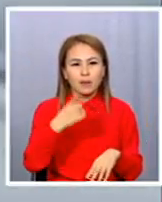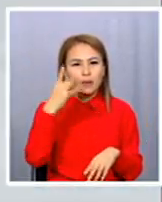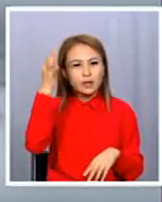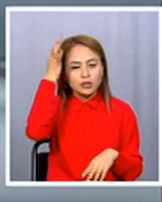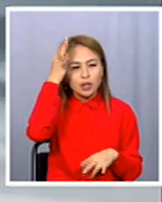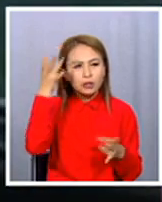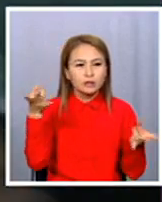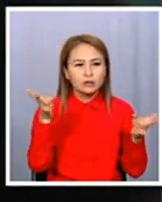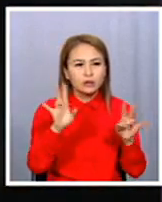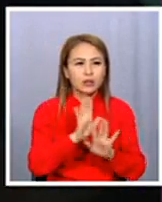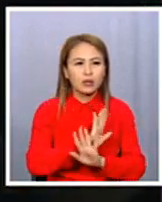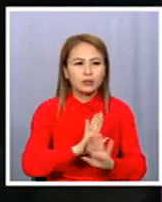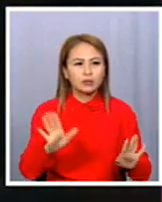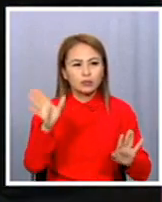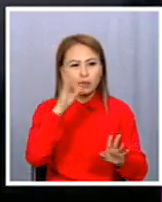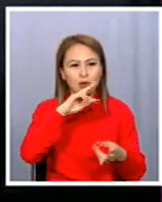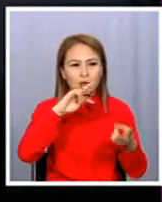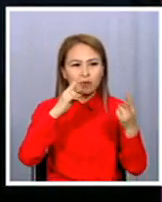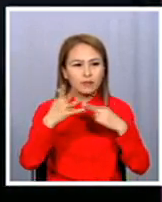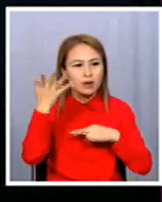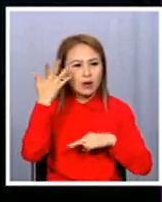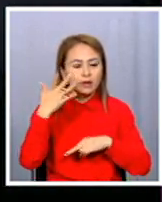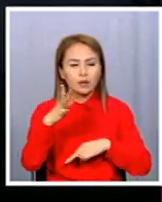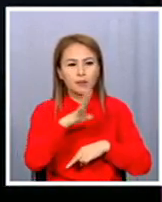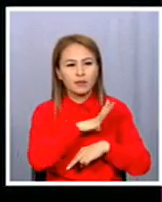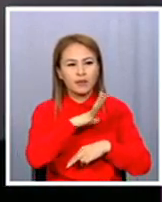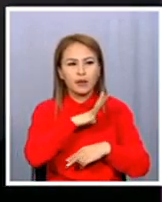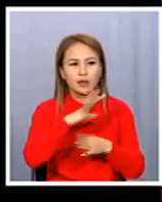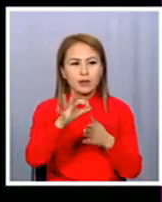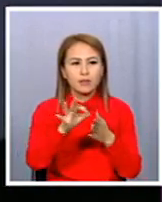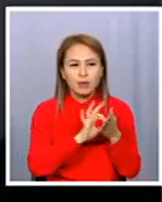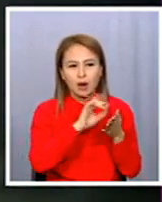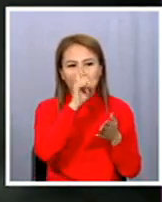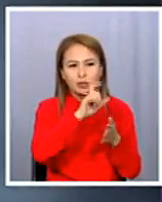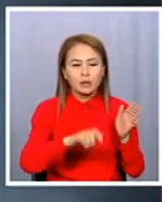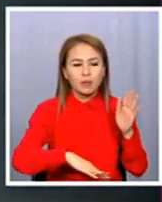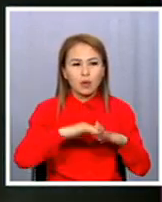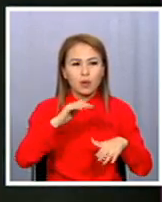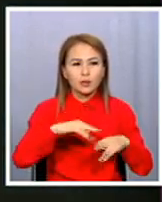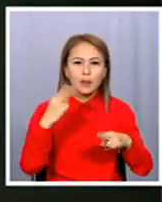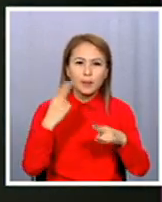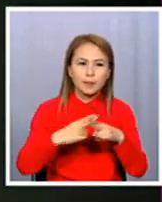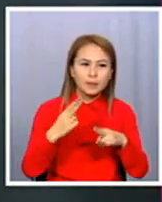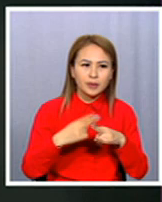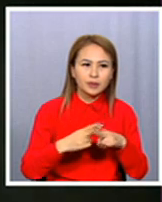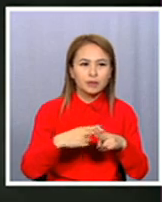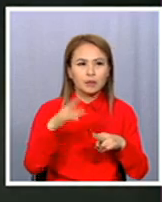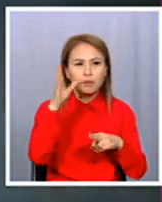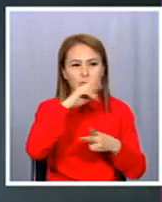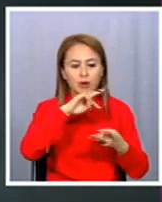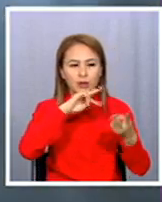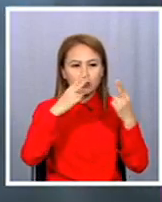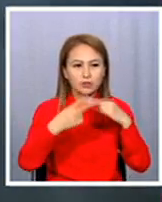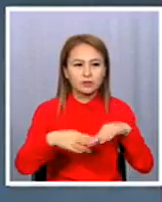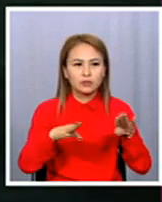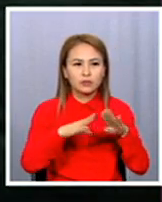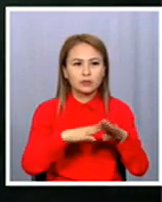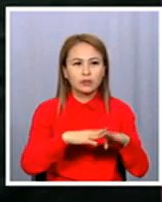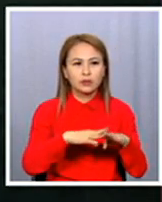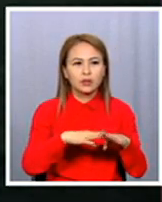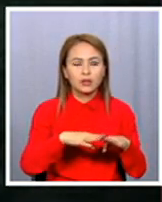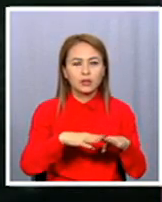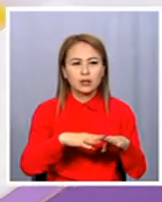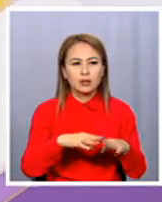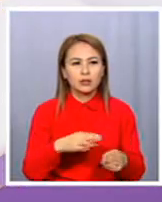қалдырмай, жалынға ораған кезде бар. Енді бірден найзағай адам қолындағы металл заттардың күлталқан шығарғанымен өзіне еш әсер